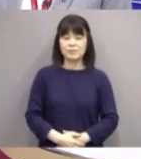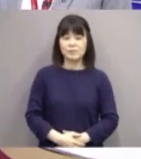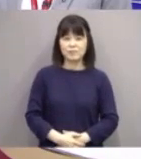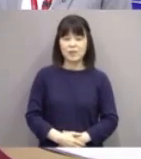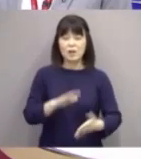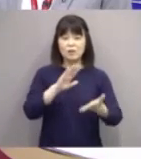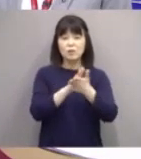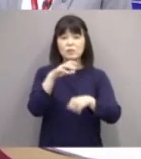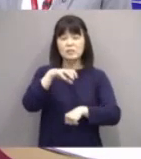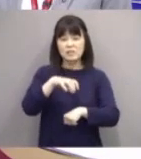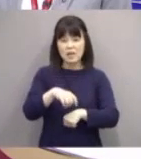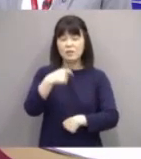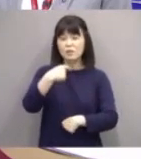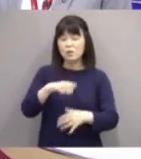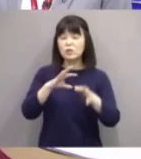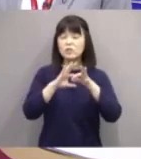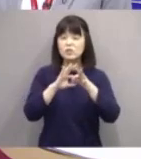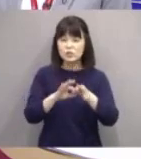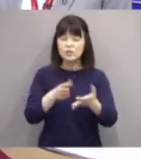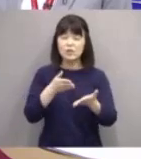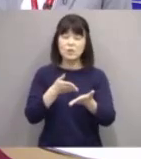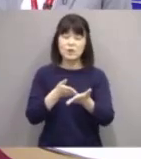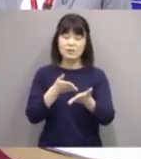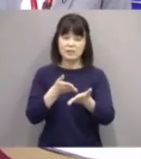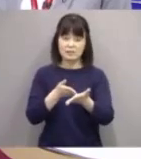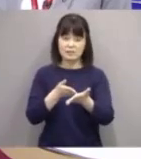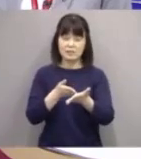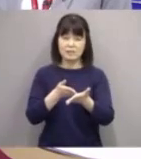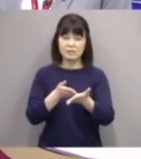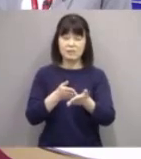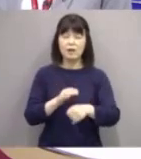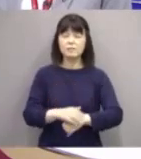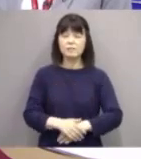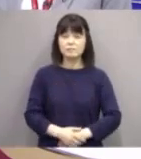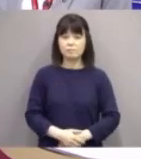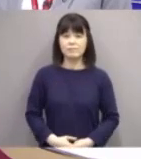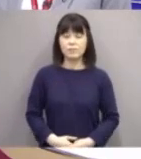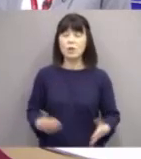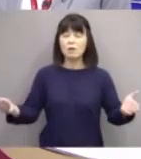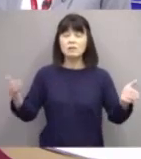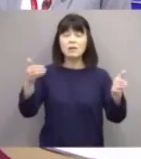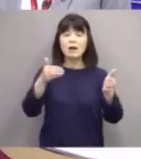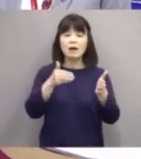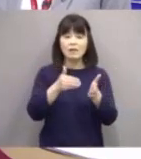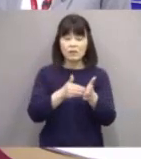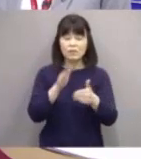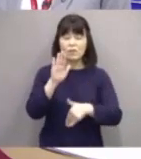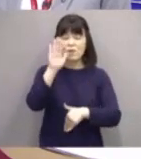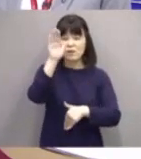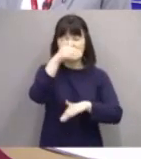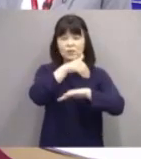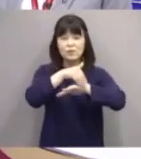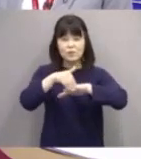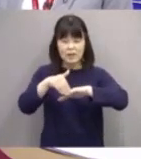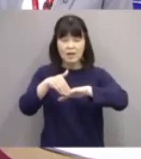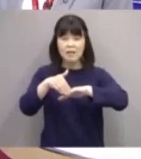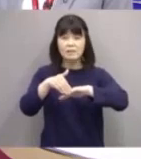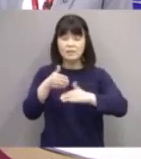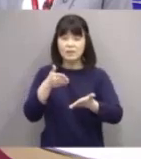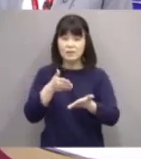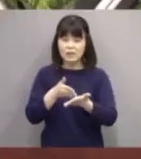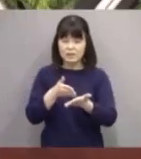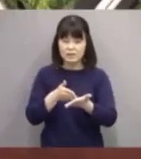幼稚園教育についてのお話をお聞きいただきました。では最後に今後の予定について教えてください